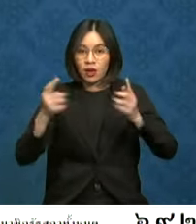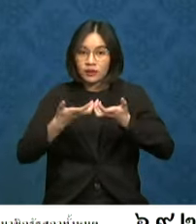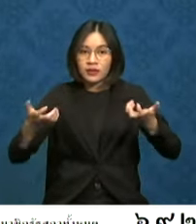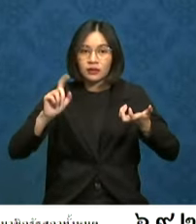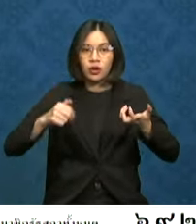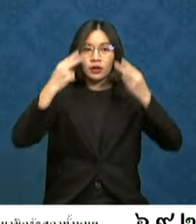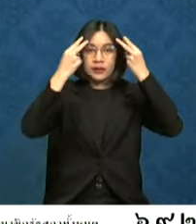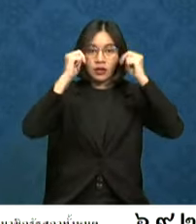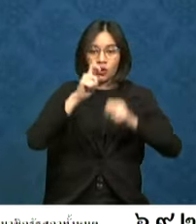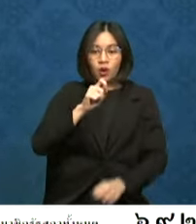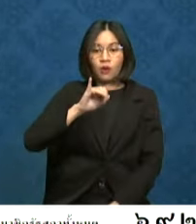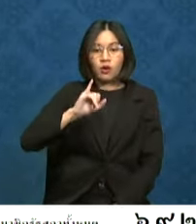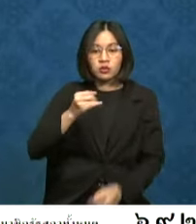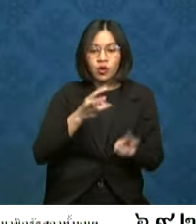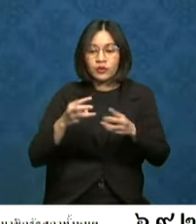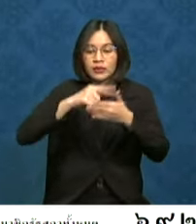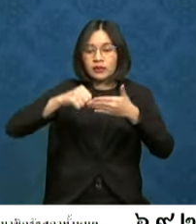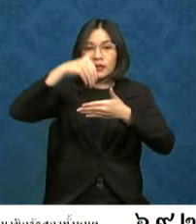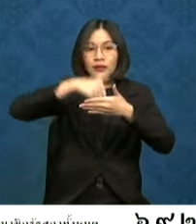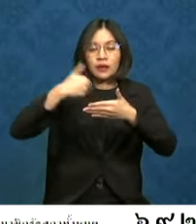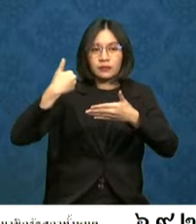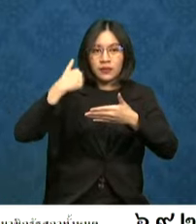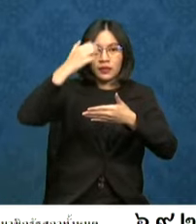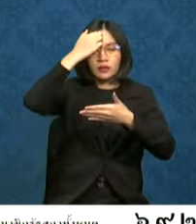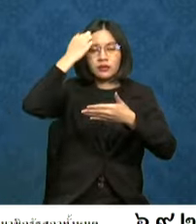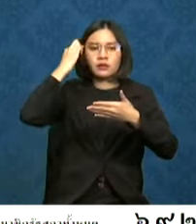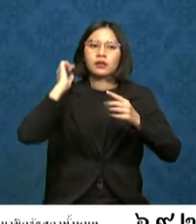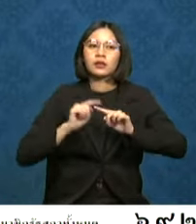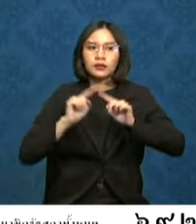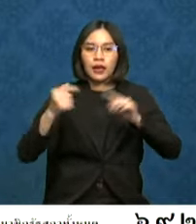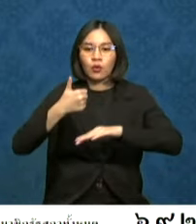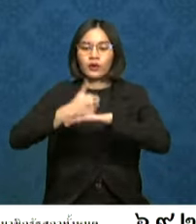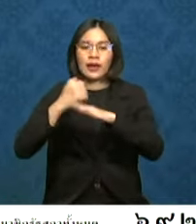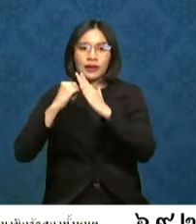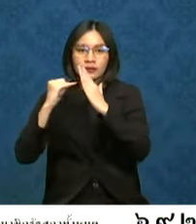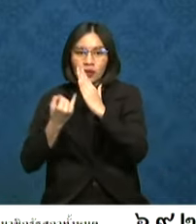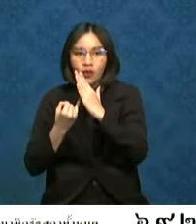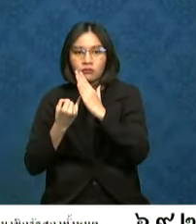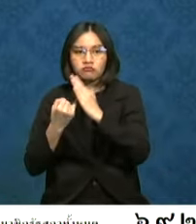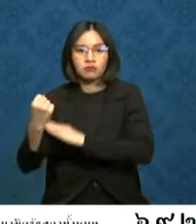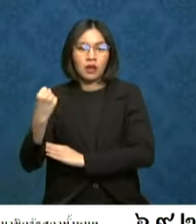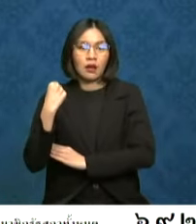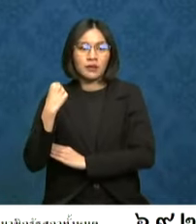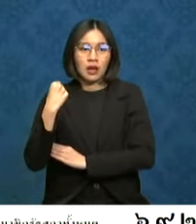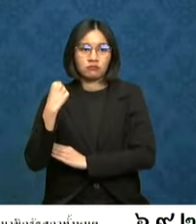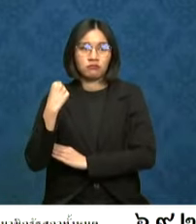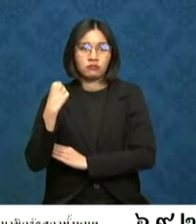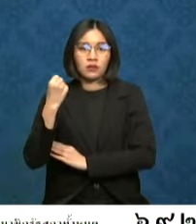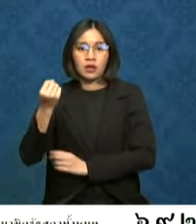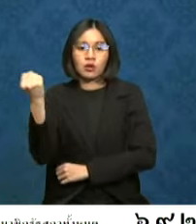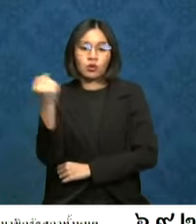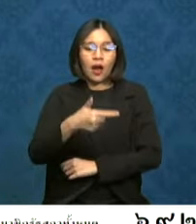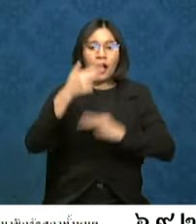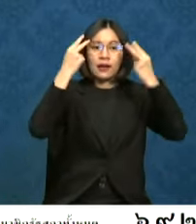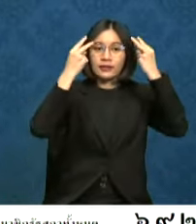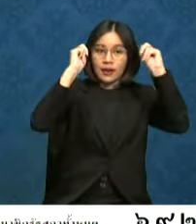เรามีนายกอบาจอที่มาจากการเลอกตงอยู่แล้วครับแต่ผู้วาราชการจงหวดก็ยงมีอำนาจเหนือกวาน